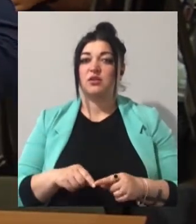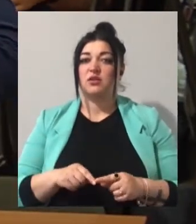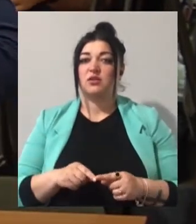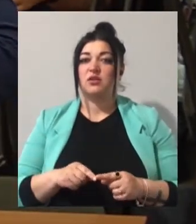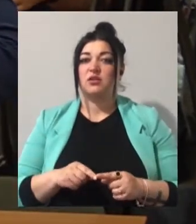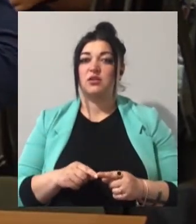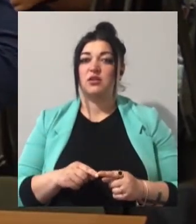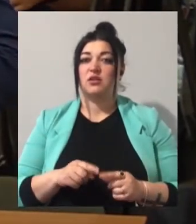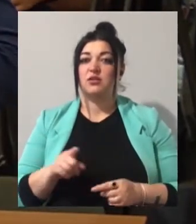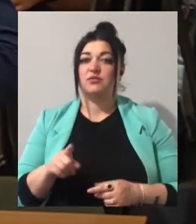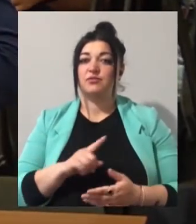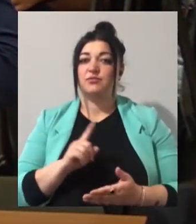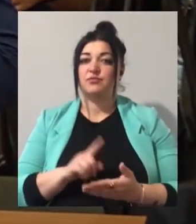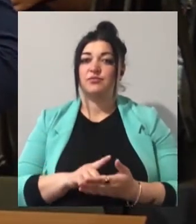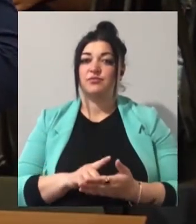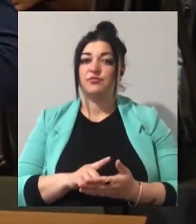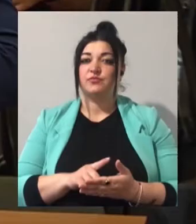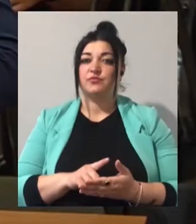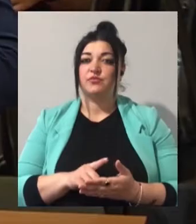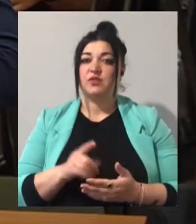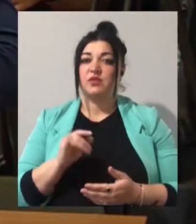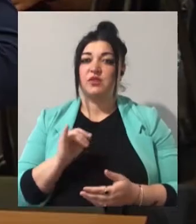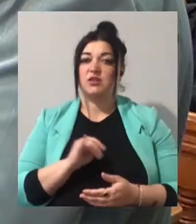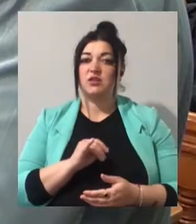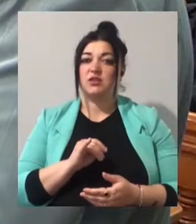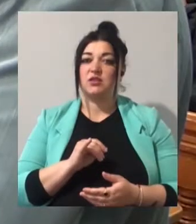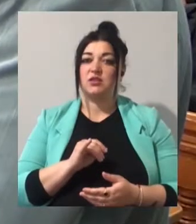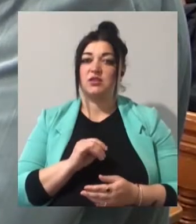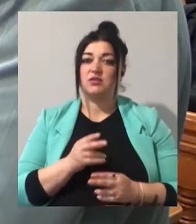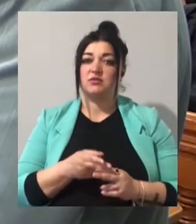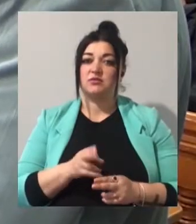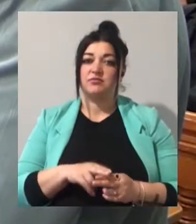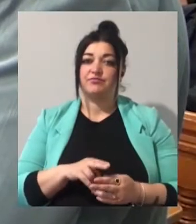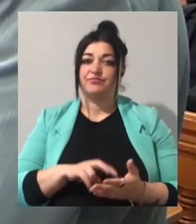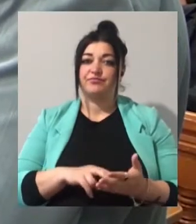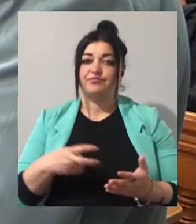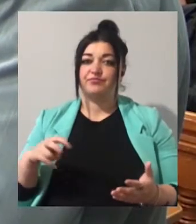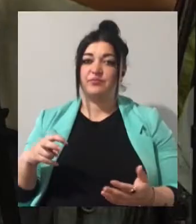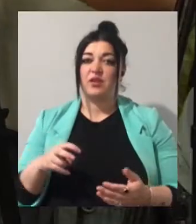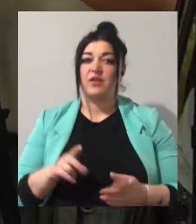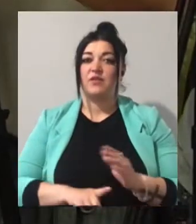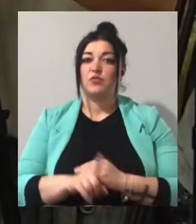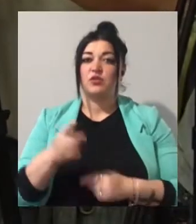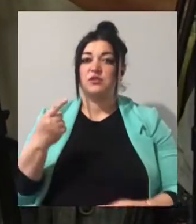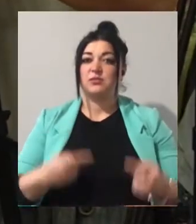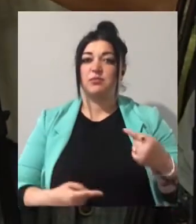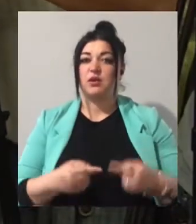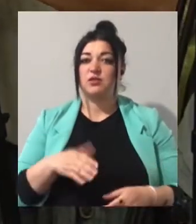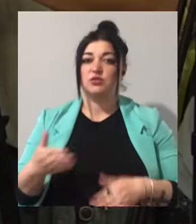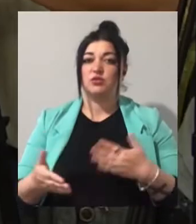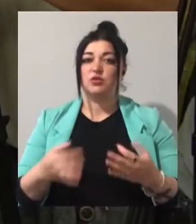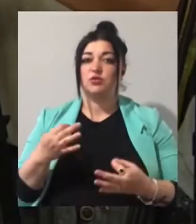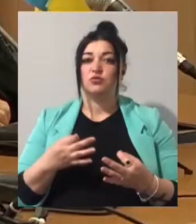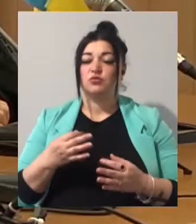буде з'явитися до слідчого для дачі показів як свідок. Відбулись дебати сторін. Судді вийшли до нарадчої кімнати.